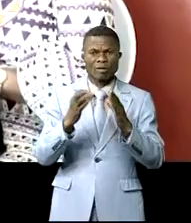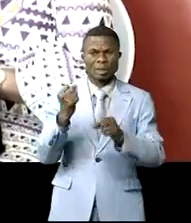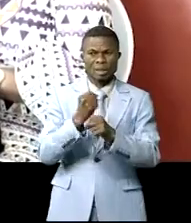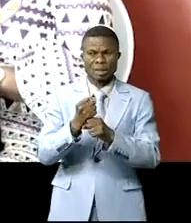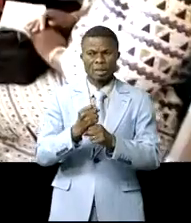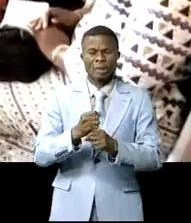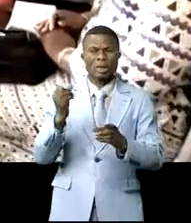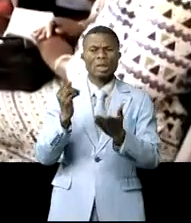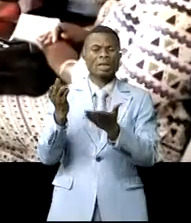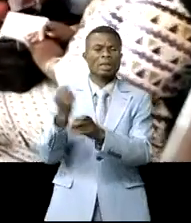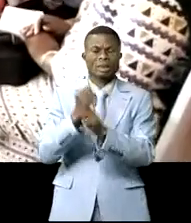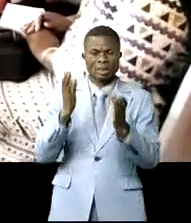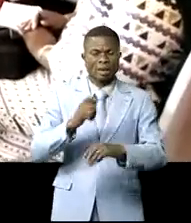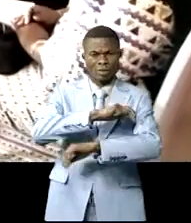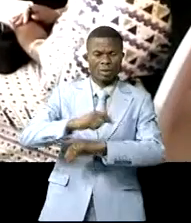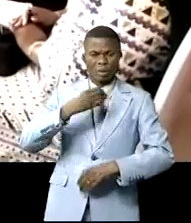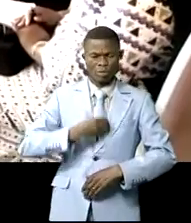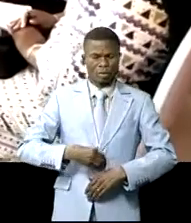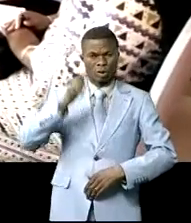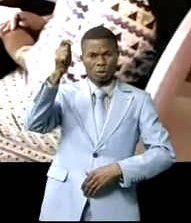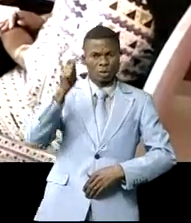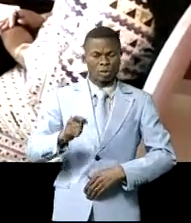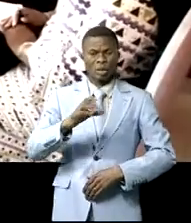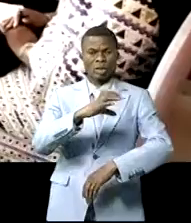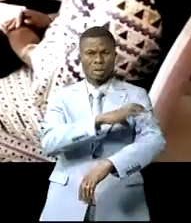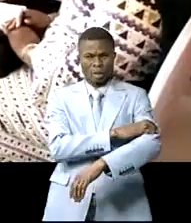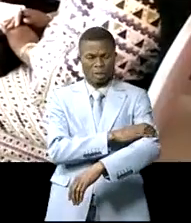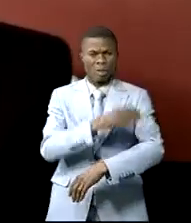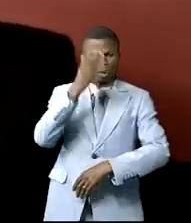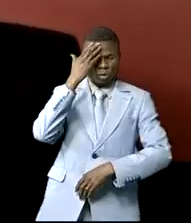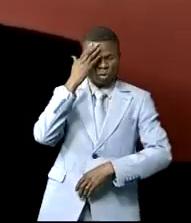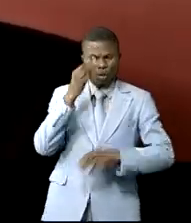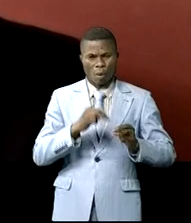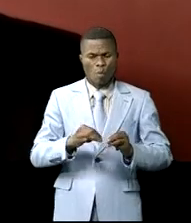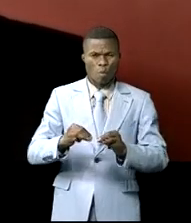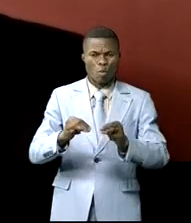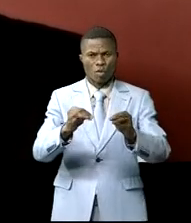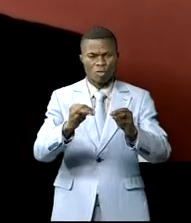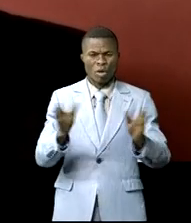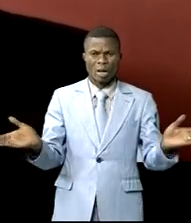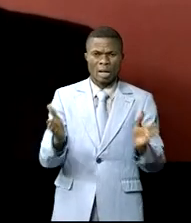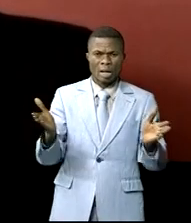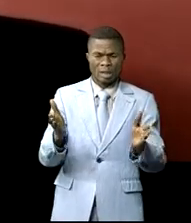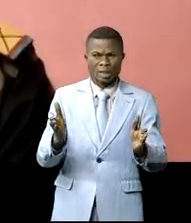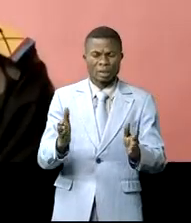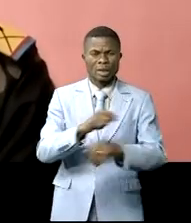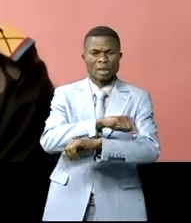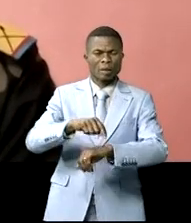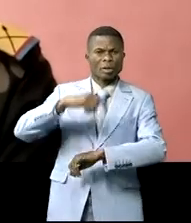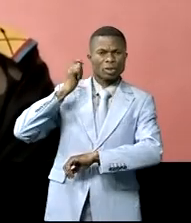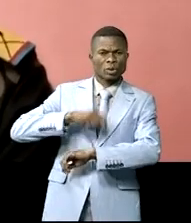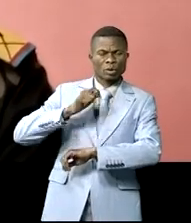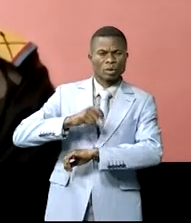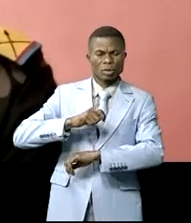avec les opérateurs de justice, magistrats militaires et civils pour étudier la possibilité de renforcer l'appareil judiciaire.